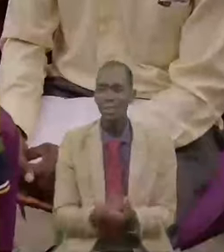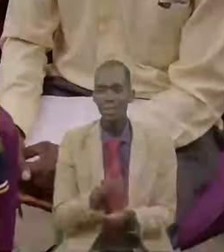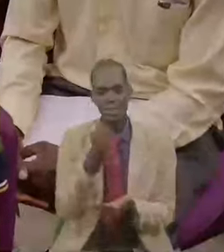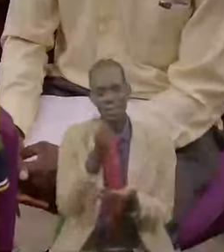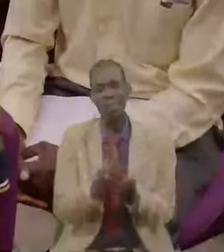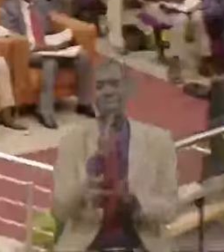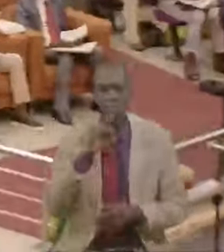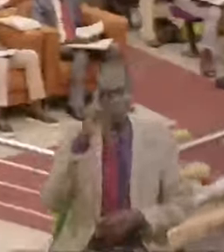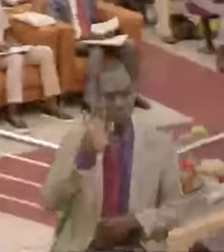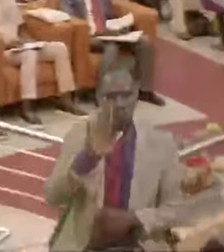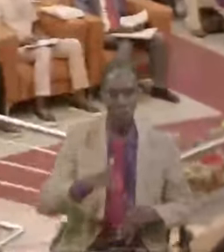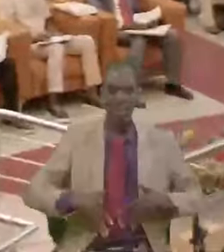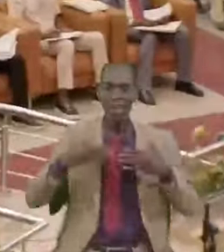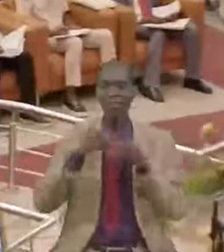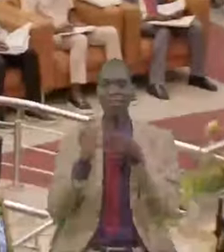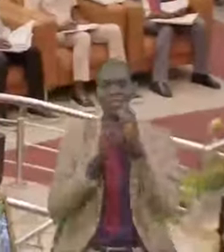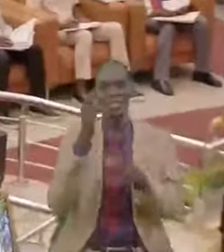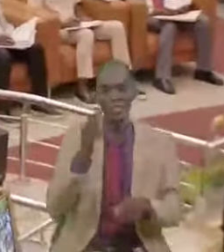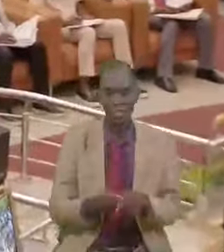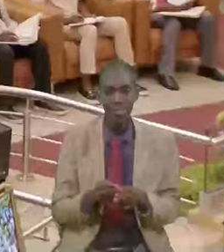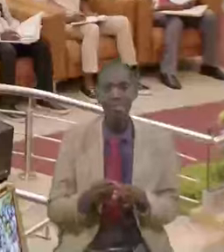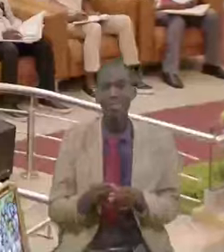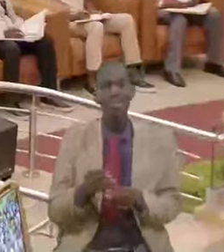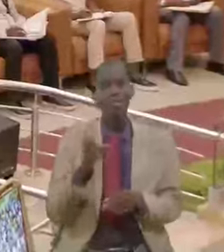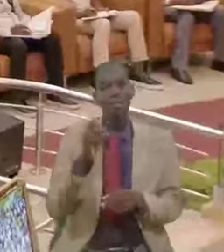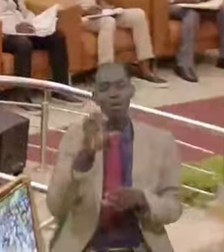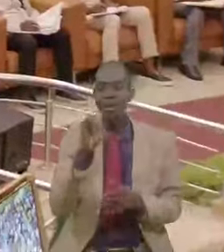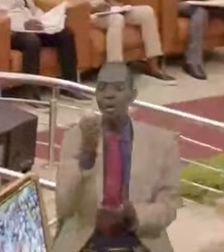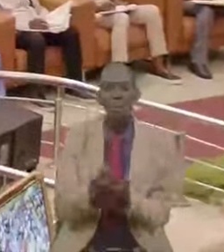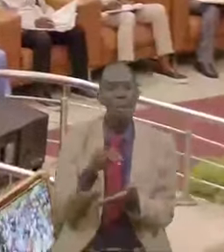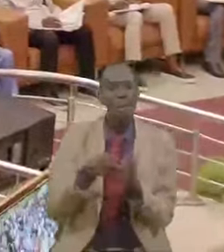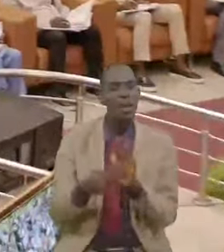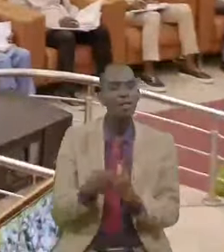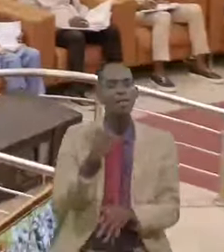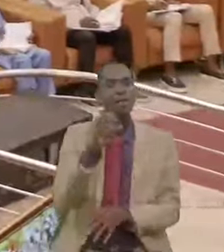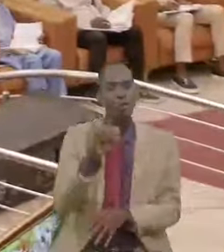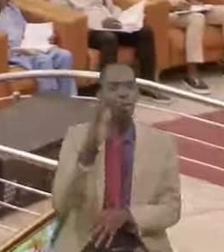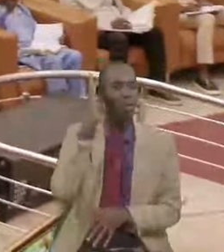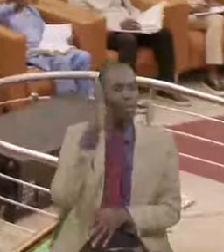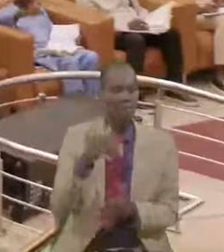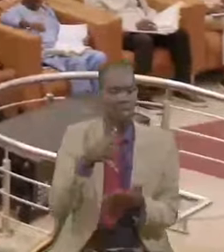Cet amen, c'est pour votre vie. Cela veut dire qu'il en soit ainsi. Advienne